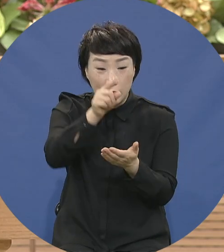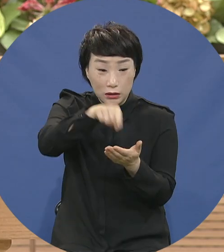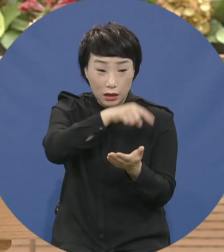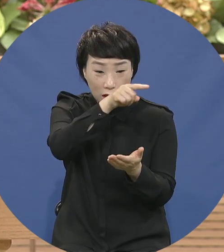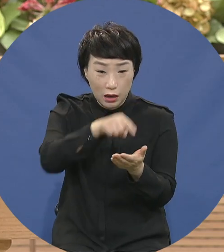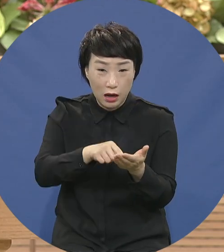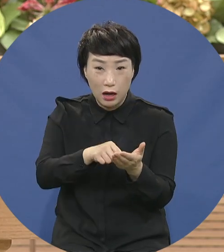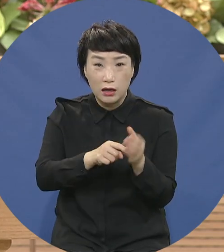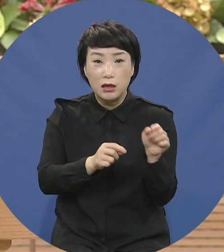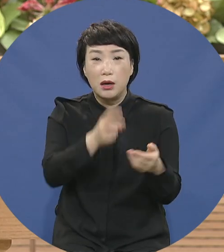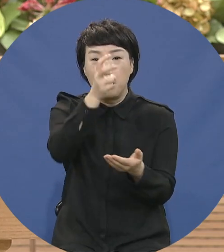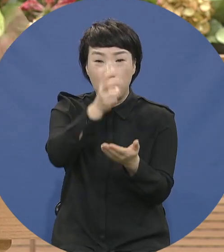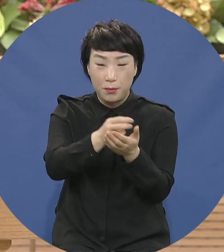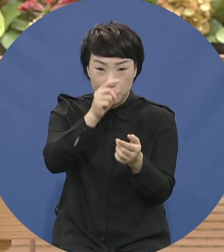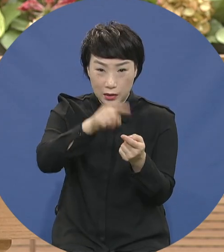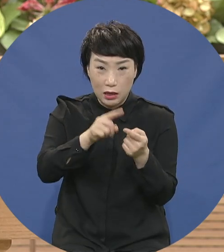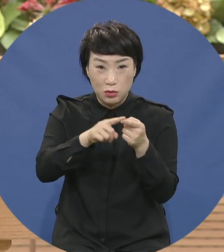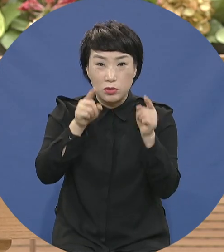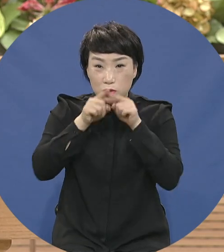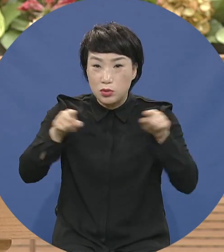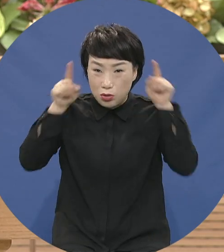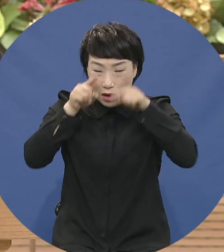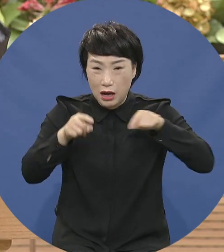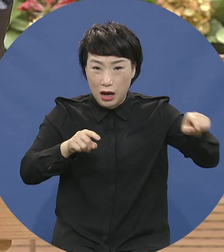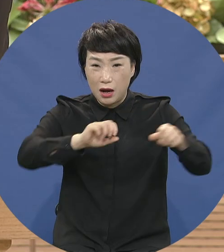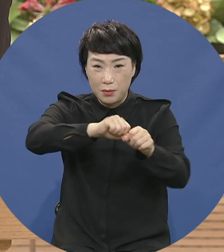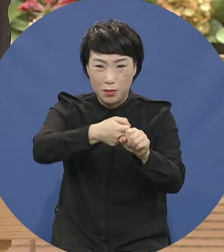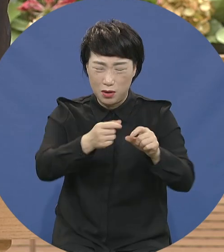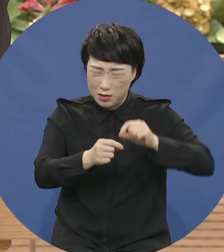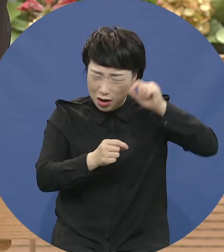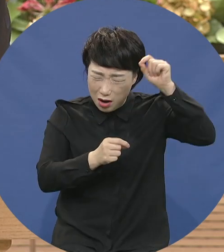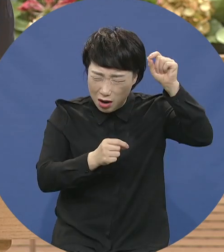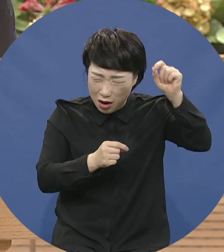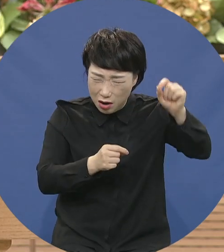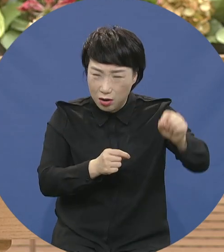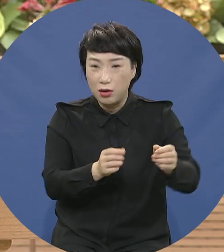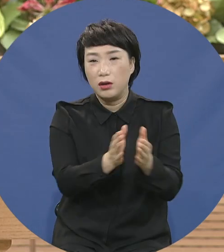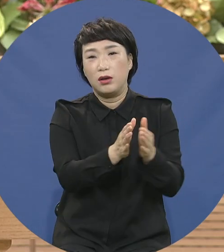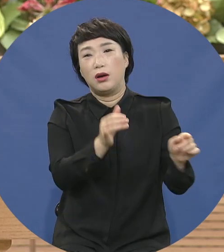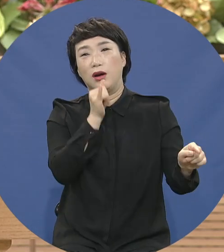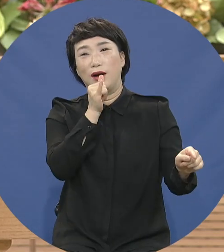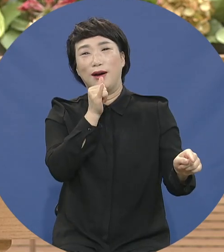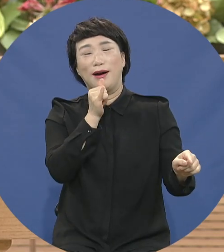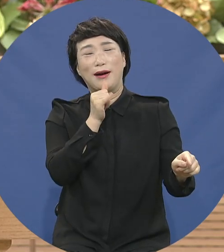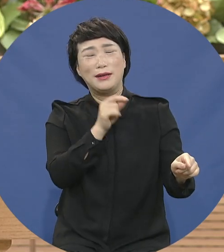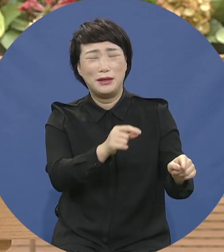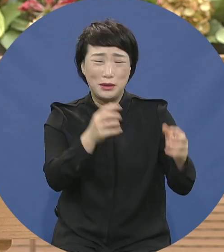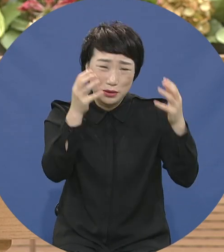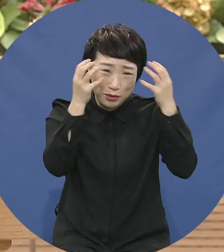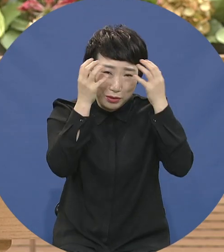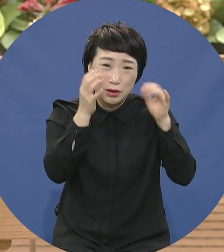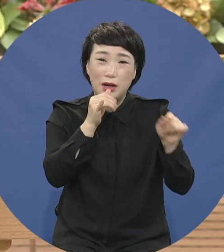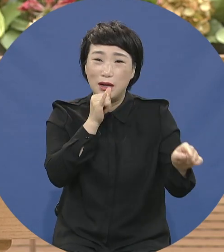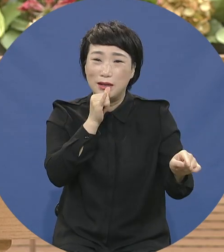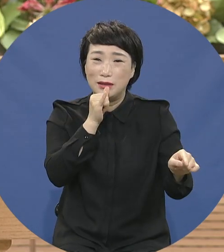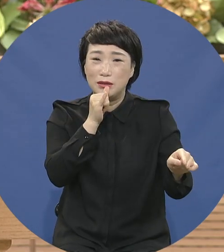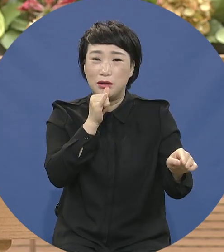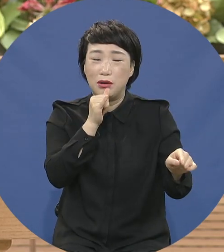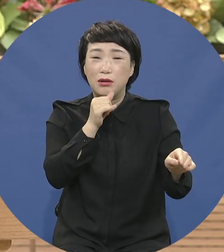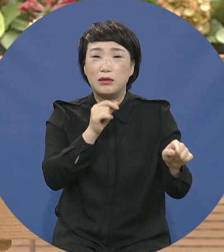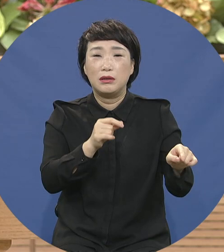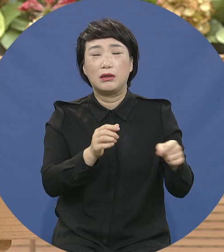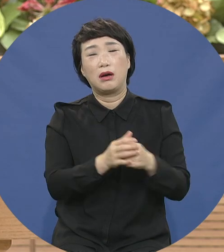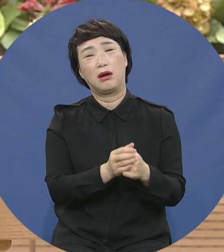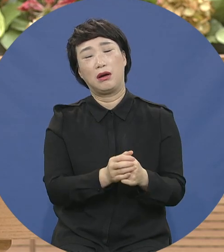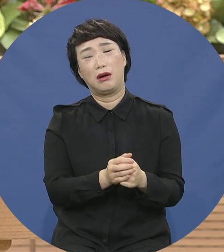죄값은 법 그대로 지옥 가서 형벌을 영원히 당할 고난이 그